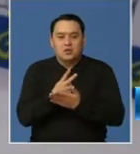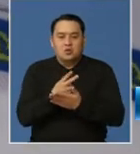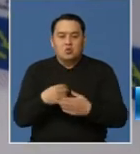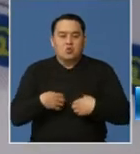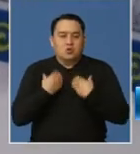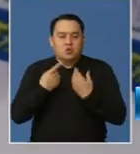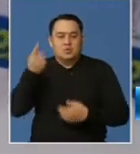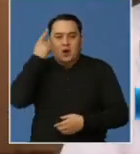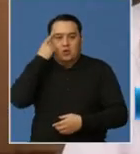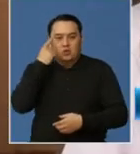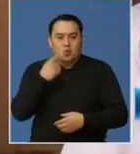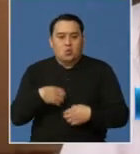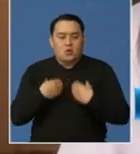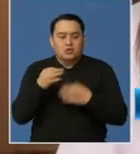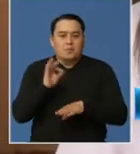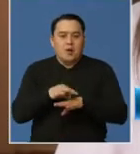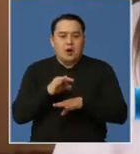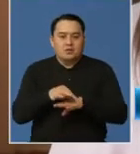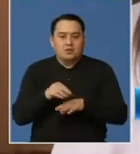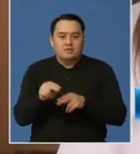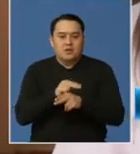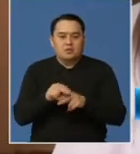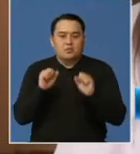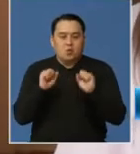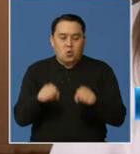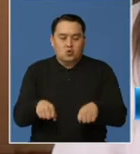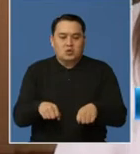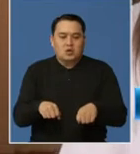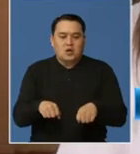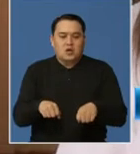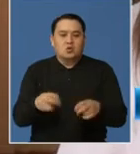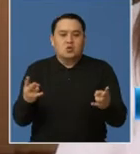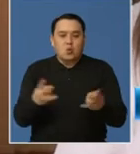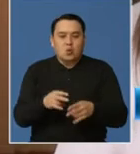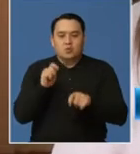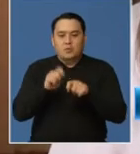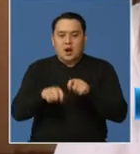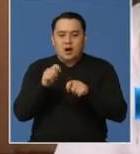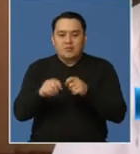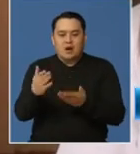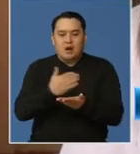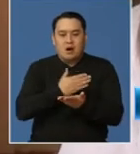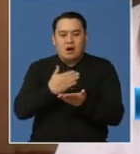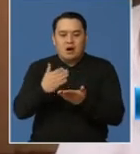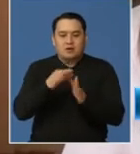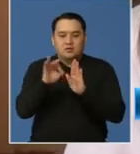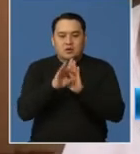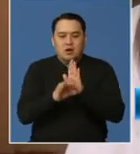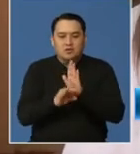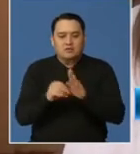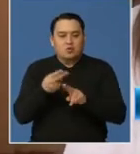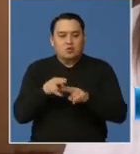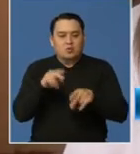страшно подумать. Это очень коварная болезнь, однако вылечить ее вполне реально. Необходимо пройти скрининг-тесты. Это быстрая